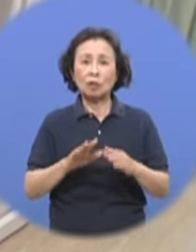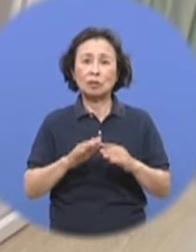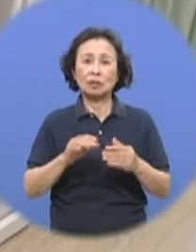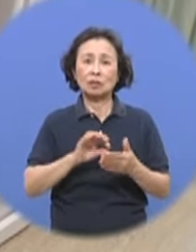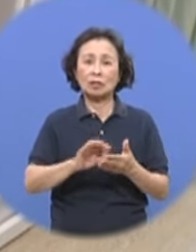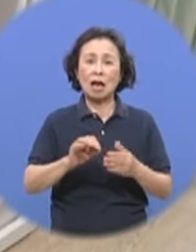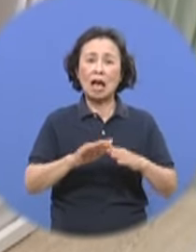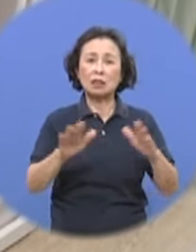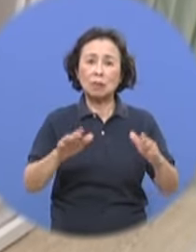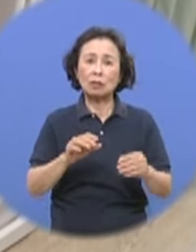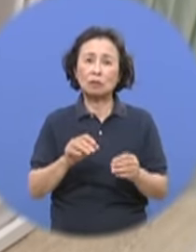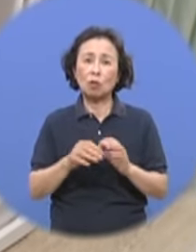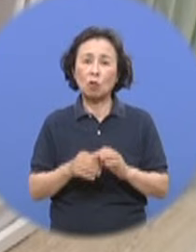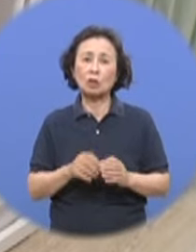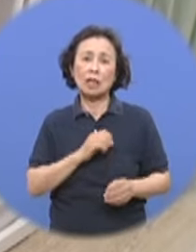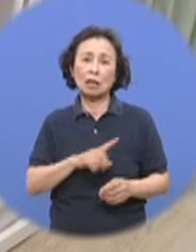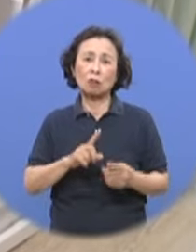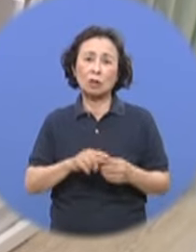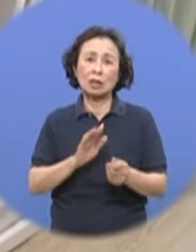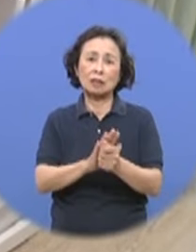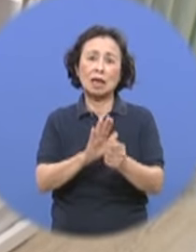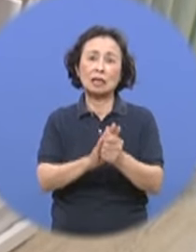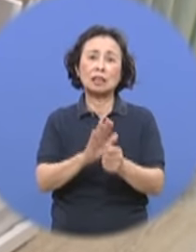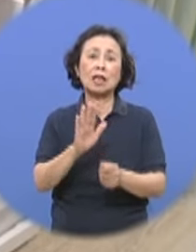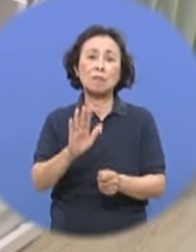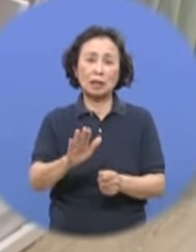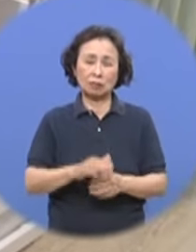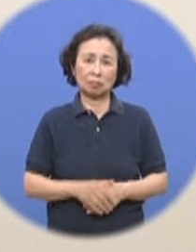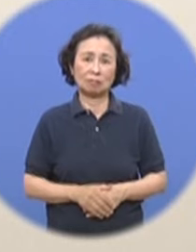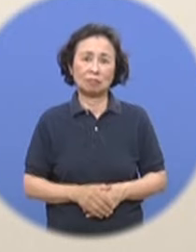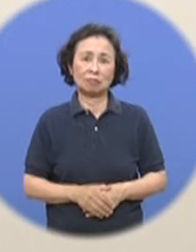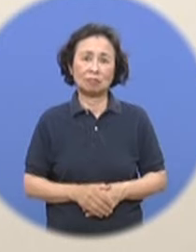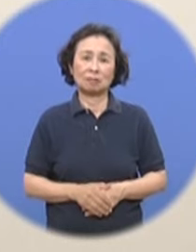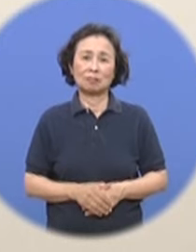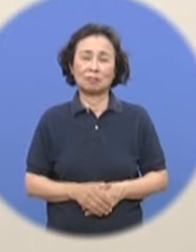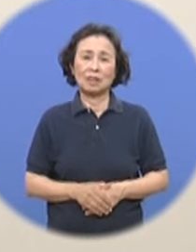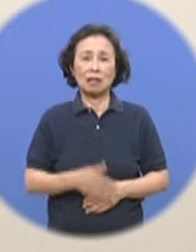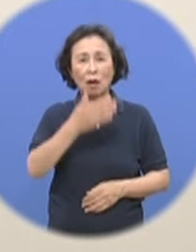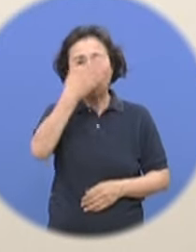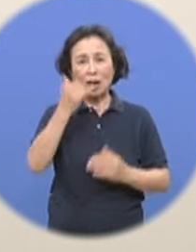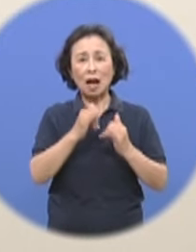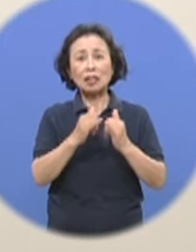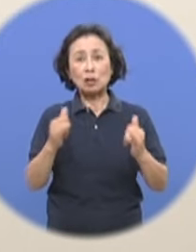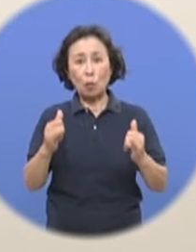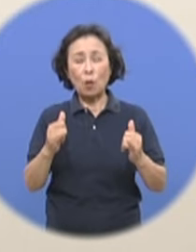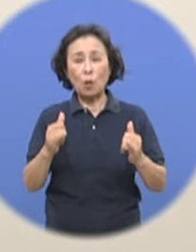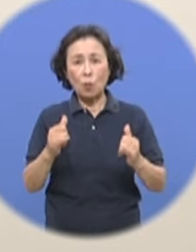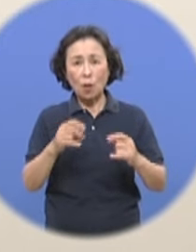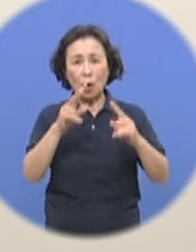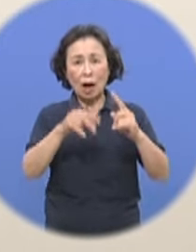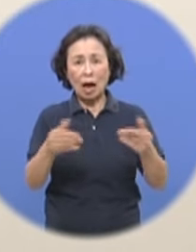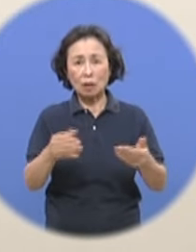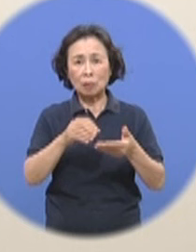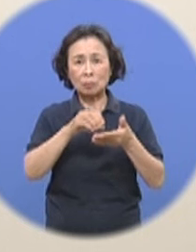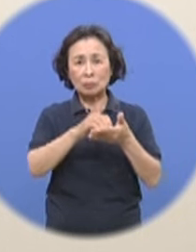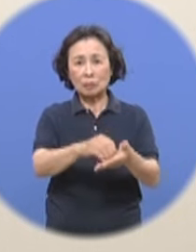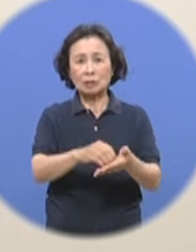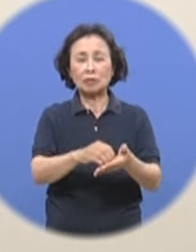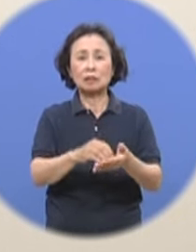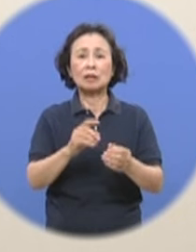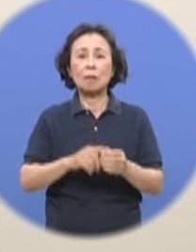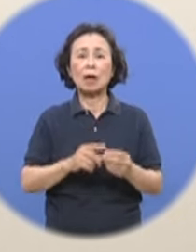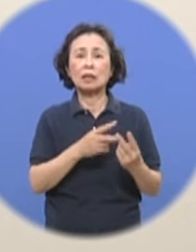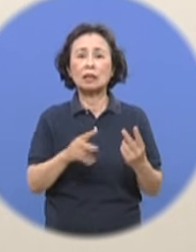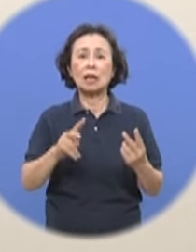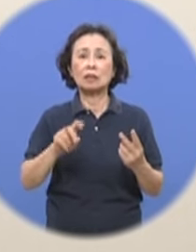しています。また若い方にも介護現場に入ってきていただけるよう、2015年から